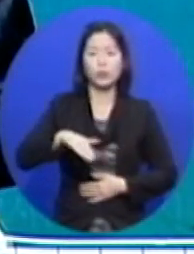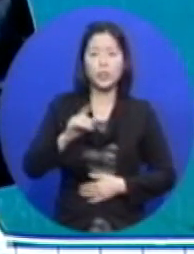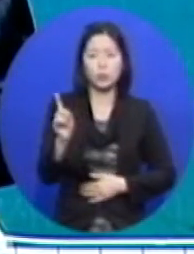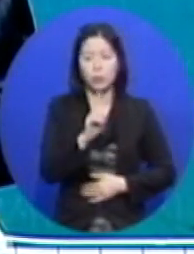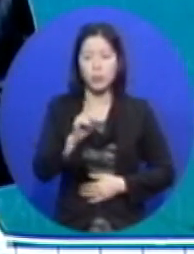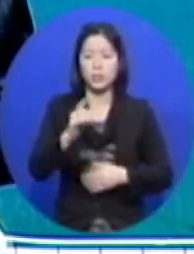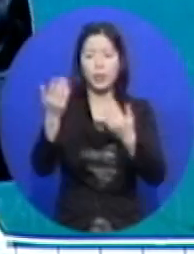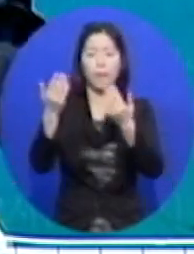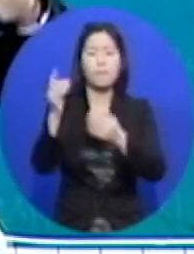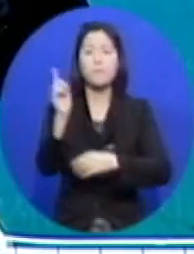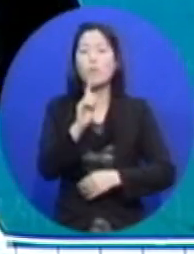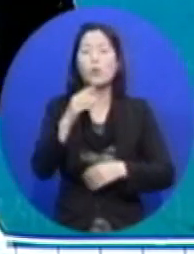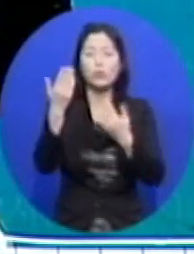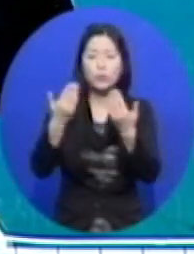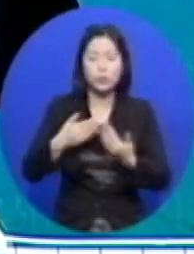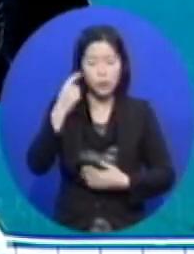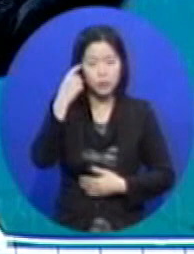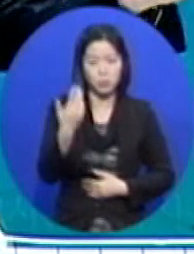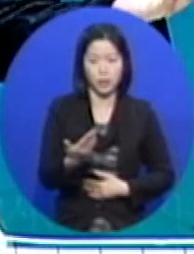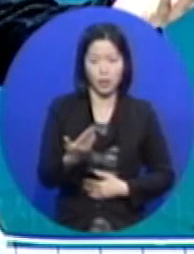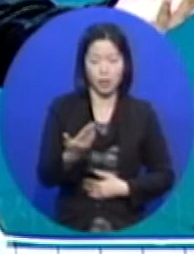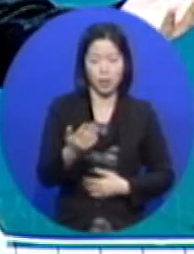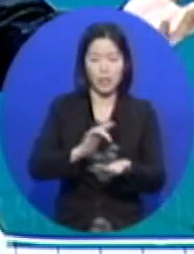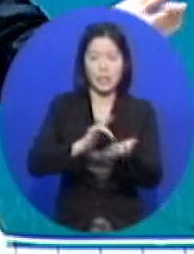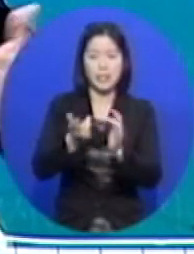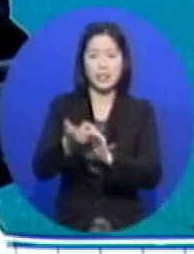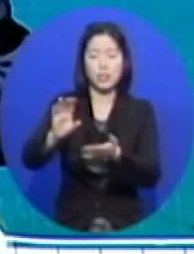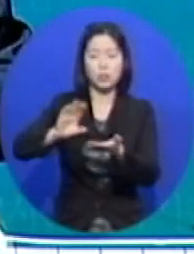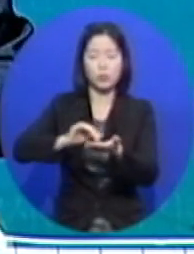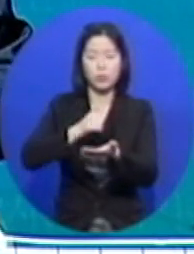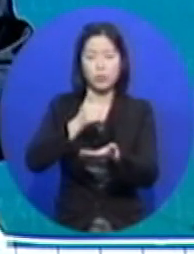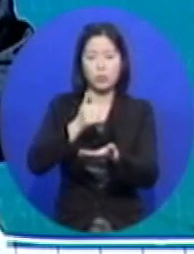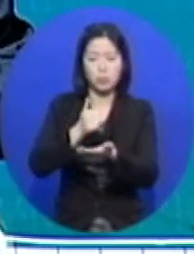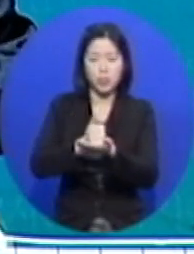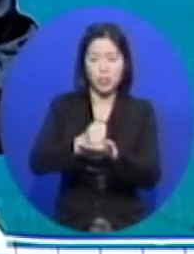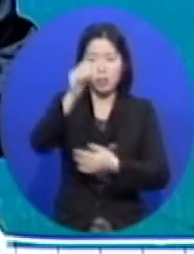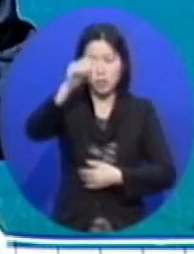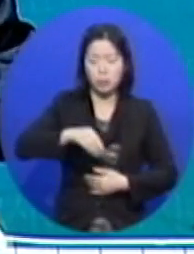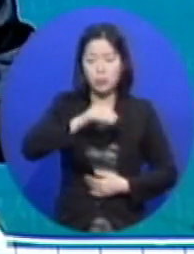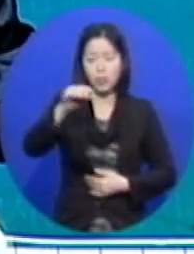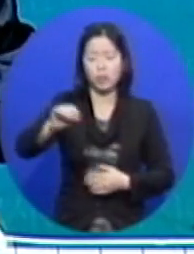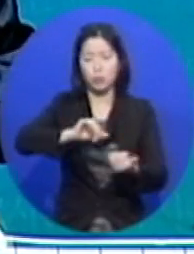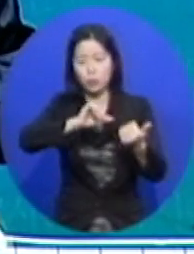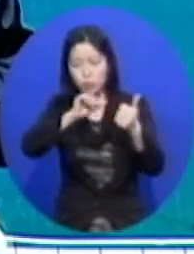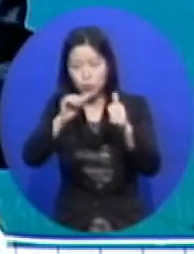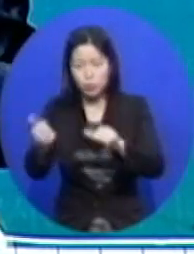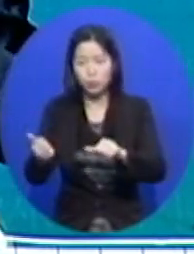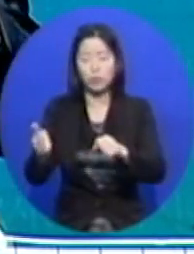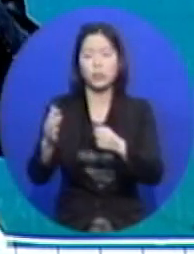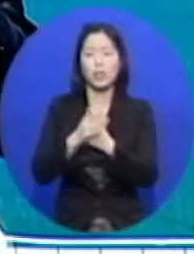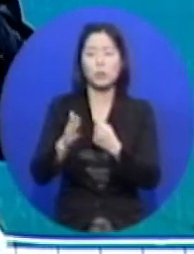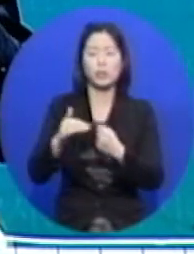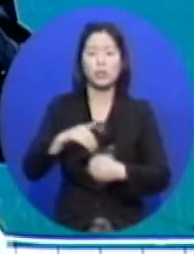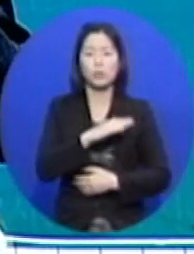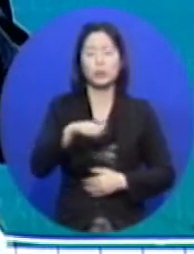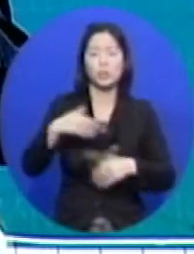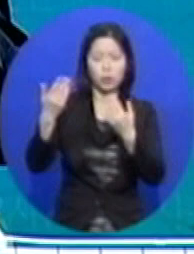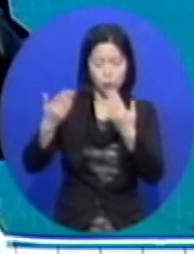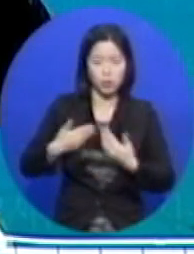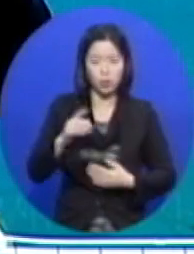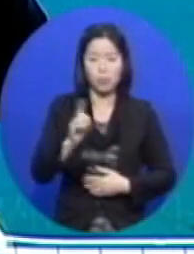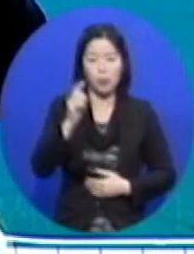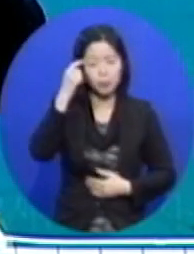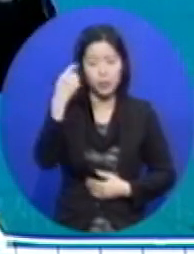주셨나요 예수님이 십자가의 죽으심으로 인하여 우리에게 주어진 축복이 뭔가요 에베소서 1장 3절에